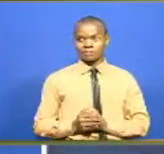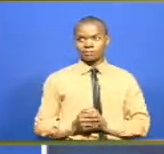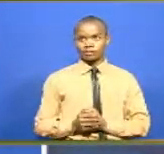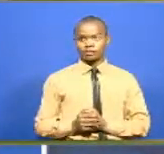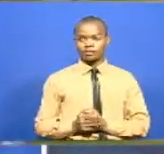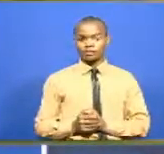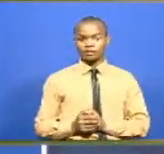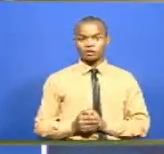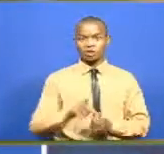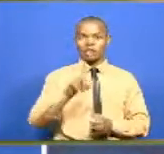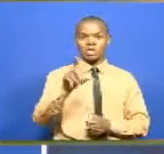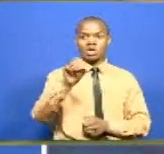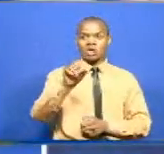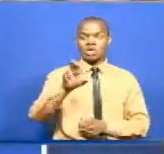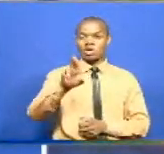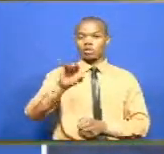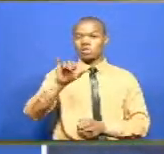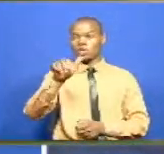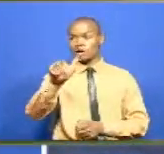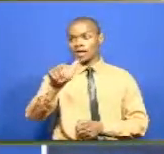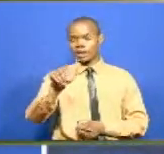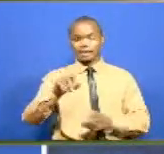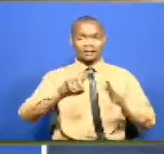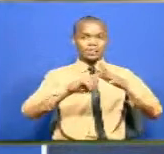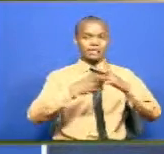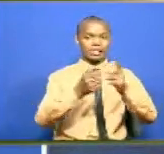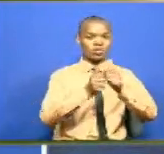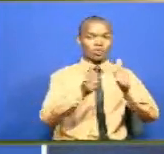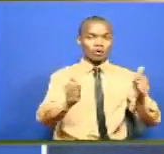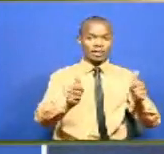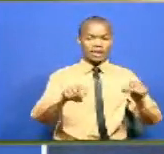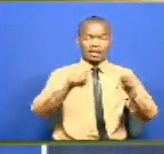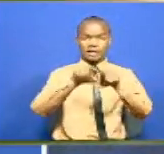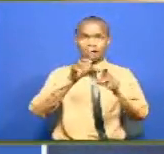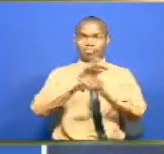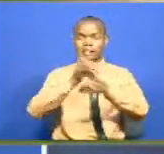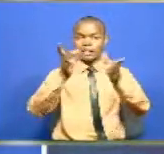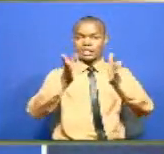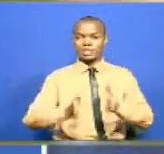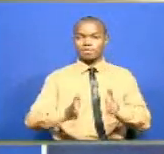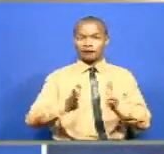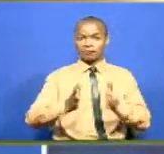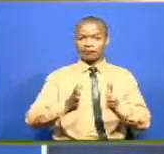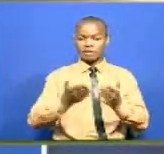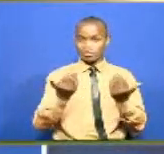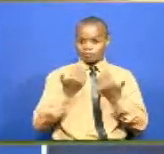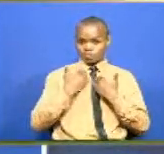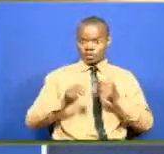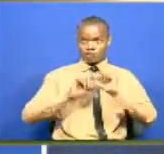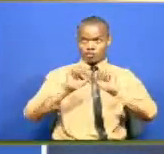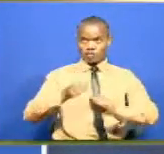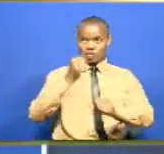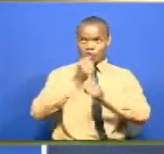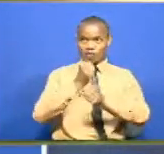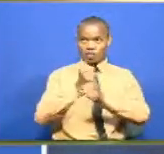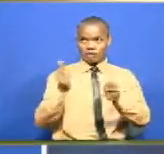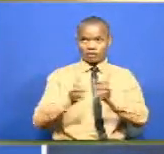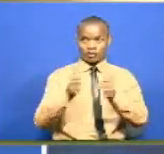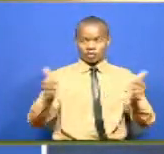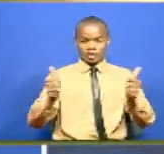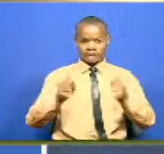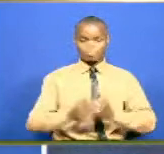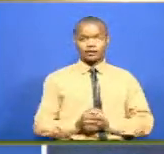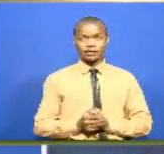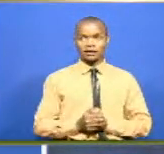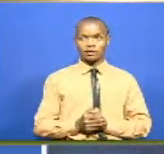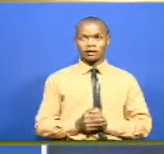Wageni Zorya walianza vyema mechi hiyo na kumlazimu mlinda lango wa Leicester City Kasper Schmeichel kufanya kazi ya ziada. And they had the